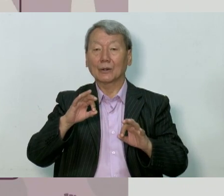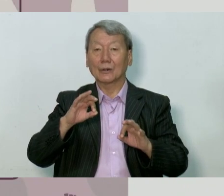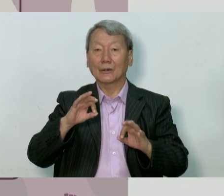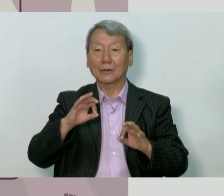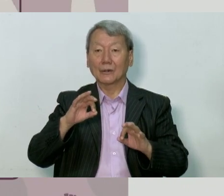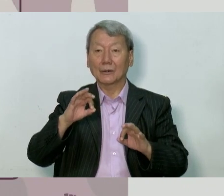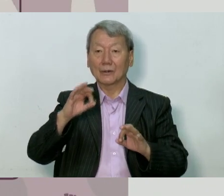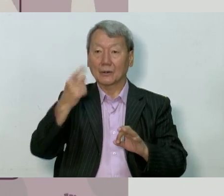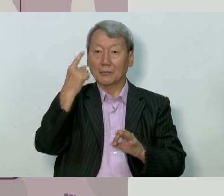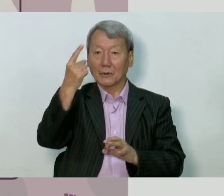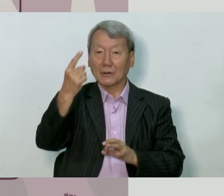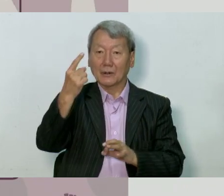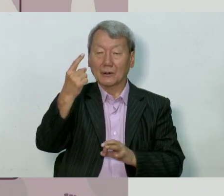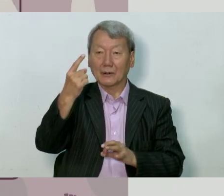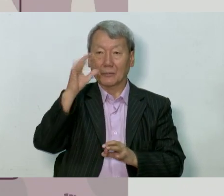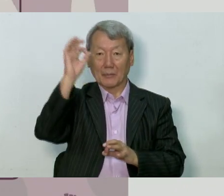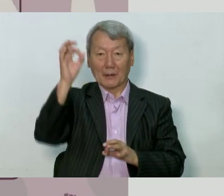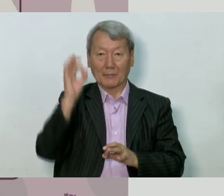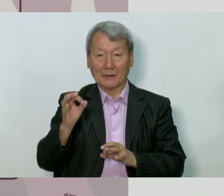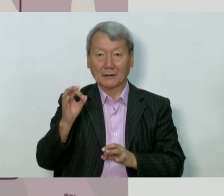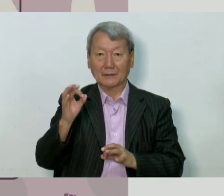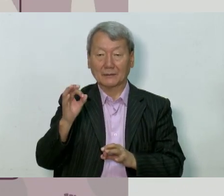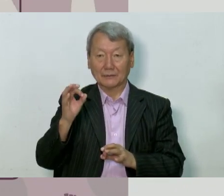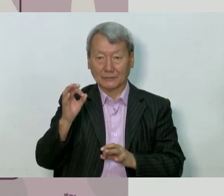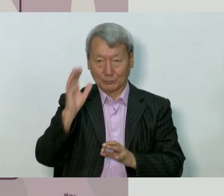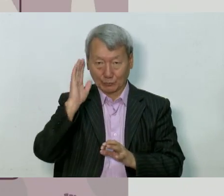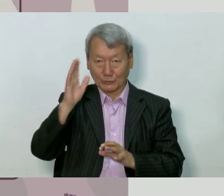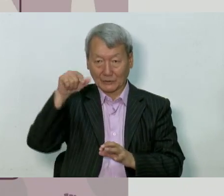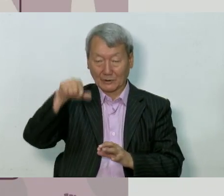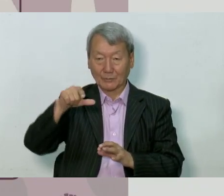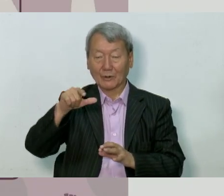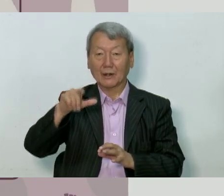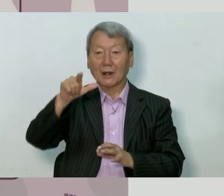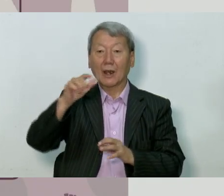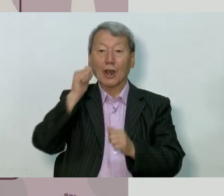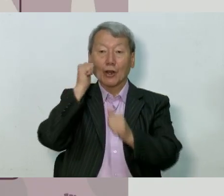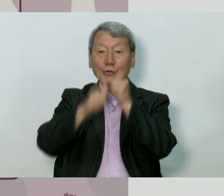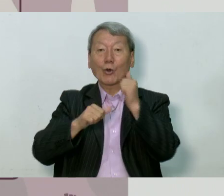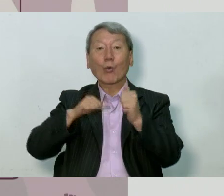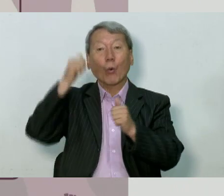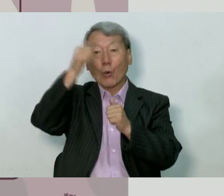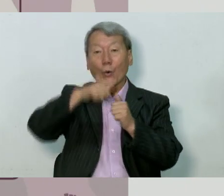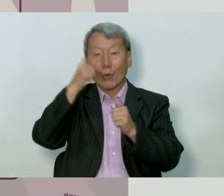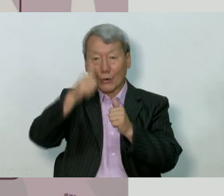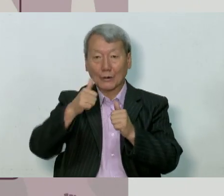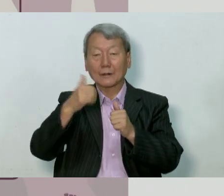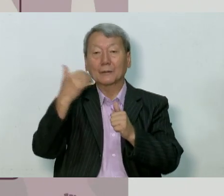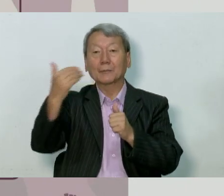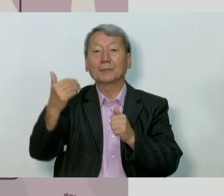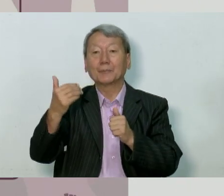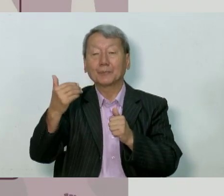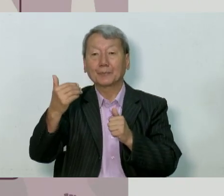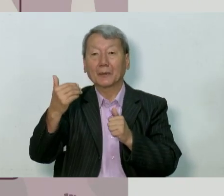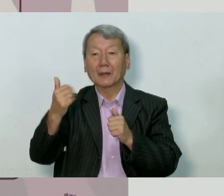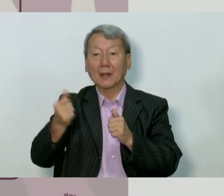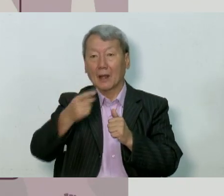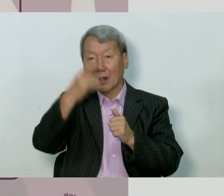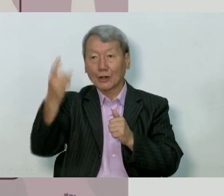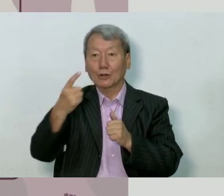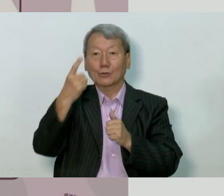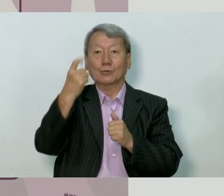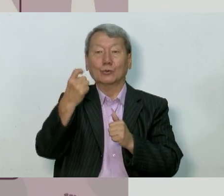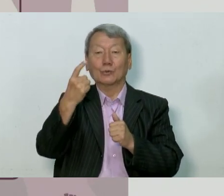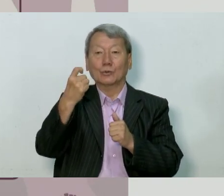мөөнөттү 1% түзөт. жыл аягына чейин бюджетти колдоого дагы